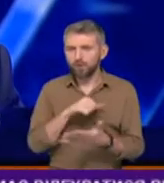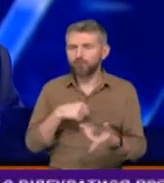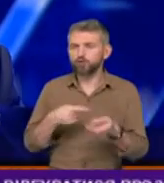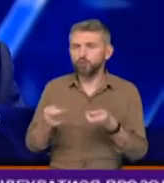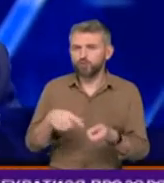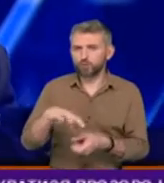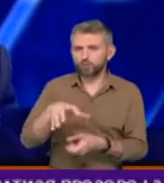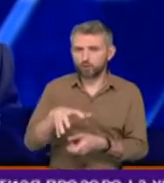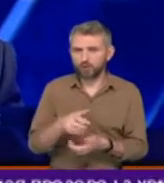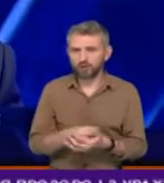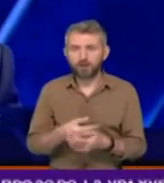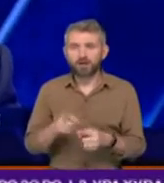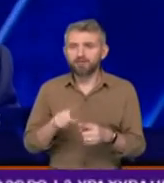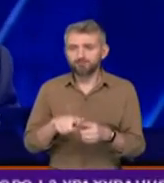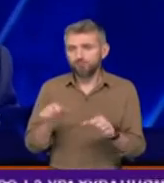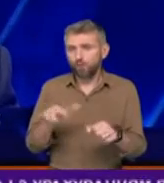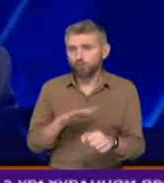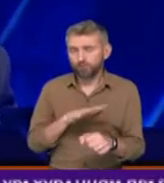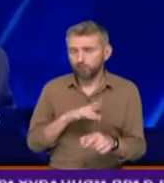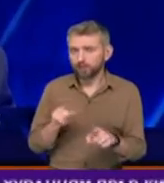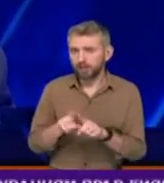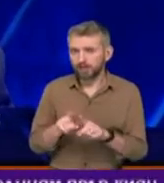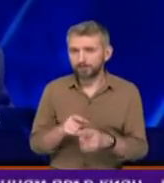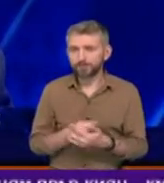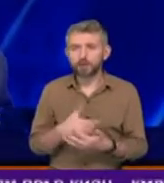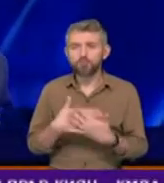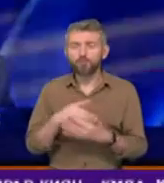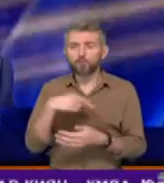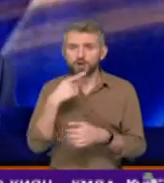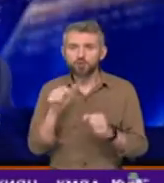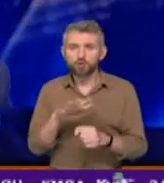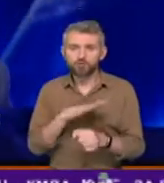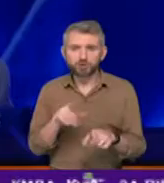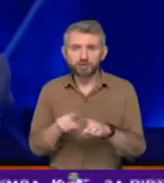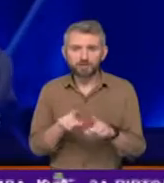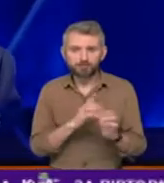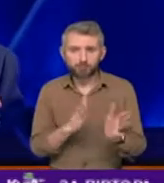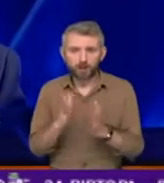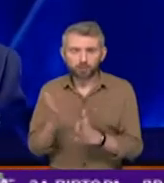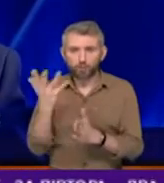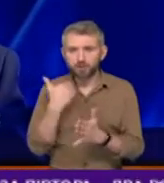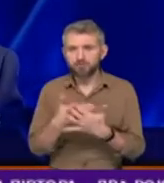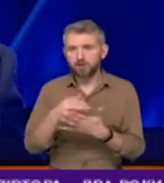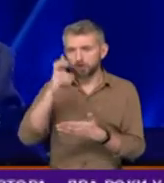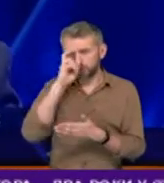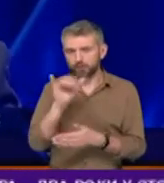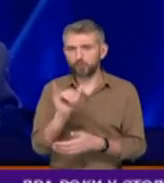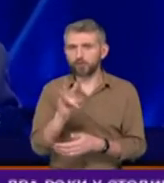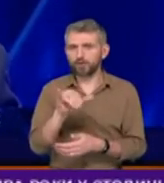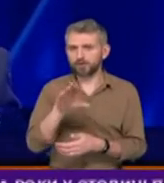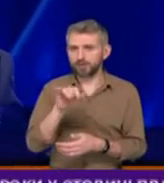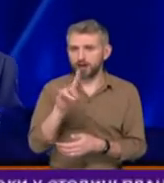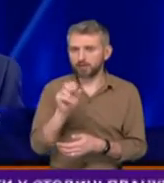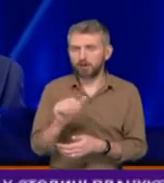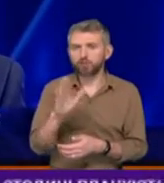передбачає інше, або це не взаємовиключає. Не взаємно виключає. І, умовно кажучи, можуть бути моделі, при яких номінальна держава унітарна, в неї буде 20